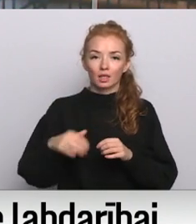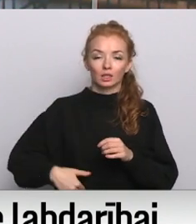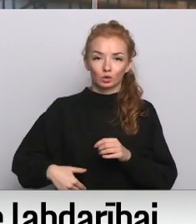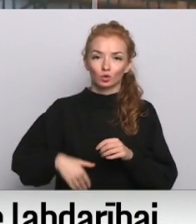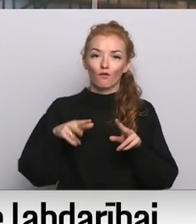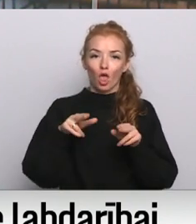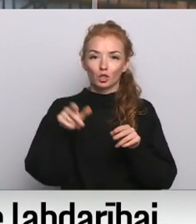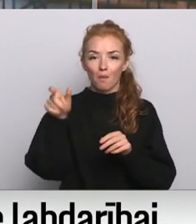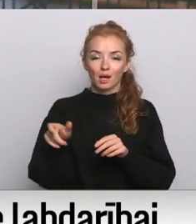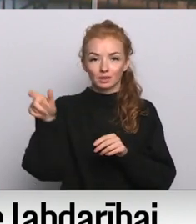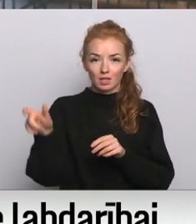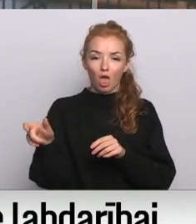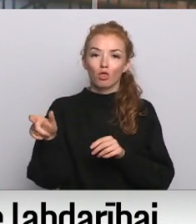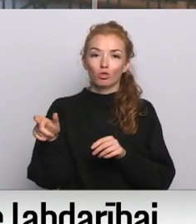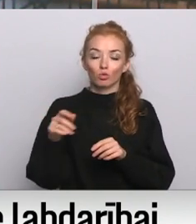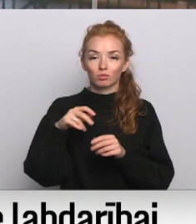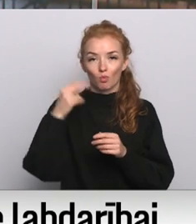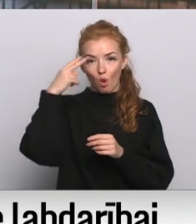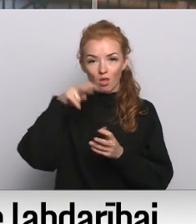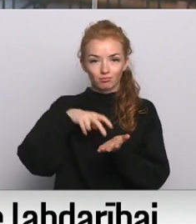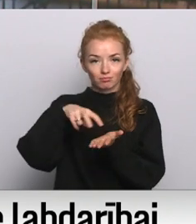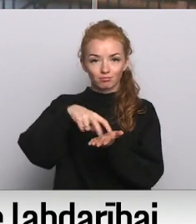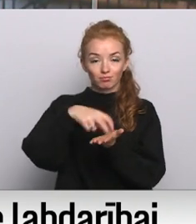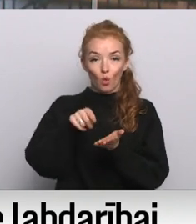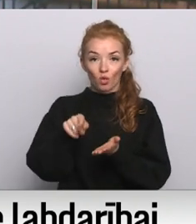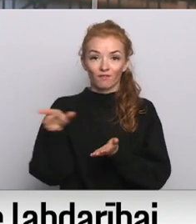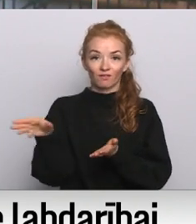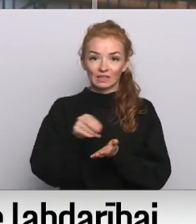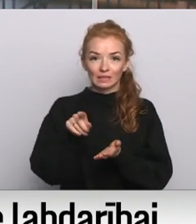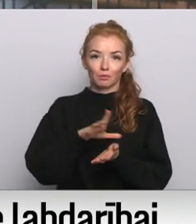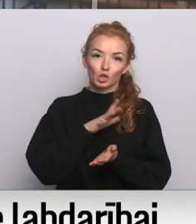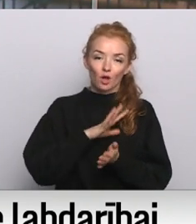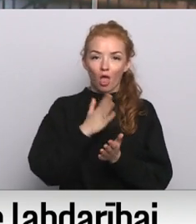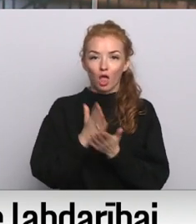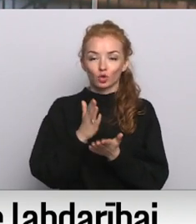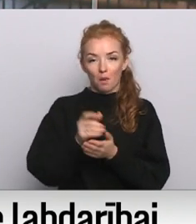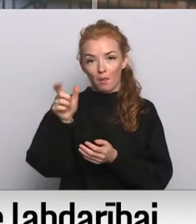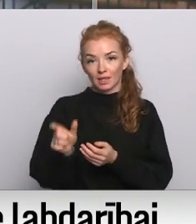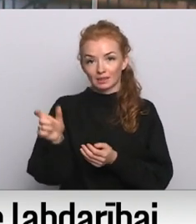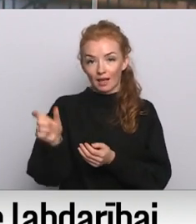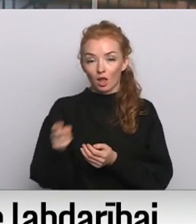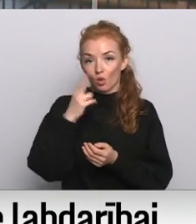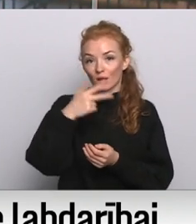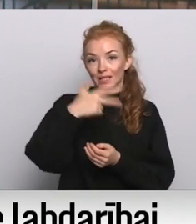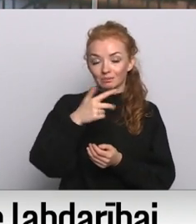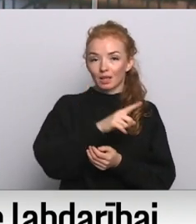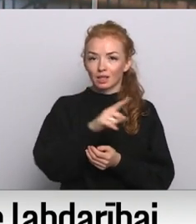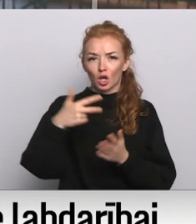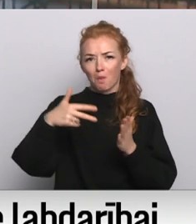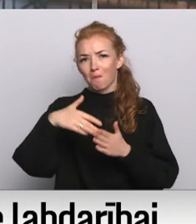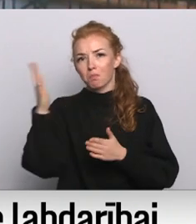skati, kurā visas modeles ir esošās vai bijušās šīs diagnozes pacientes vecumā no 30 līdz 80 un pat vairāk